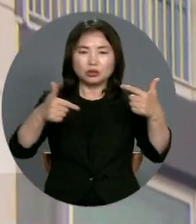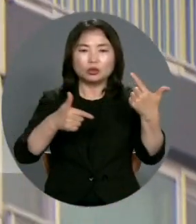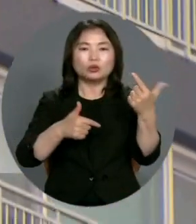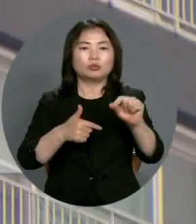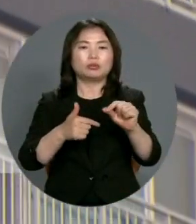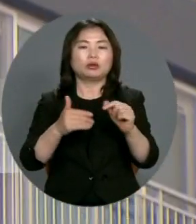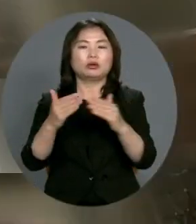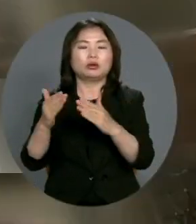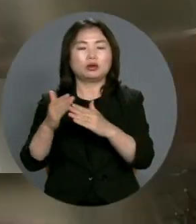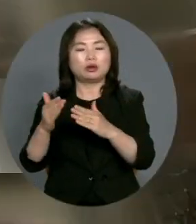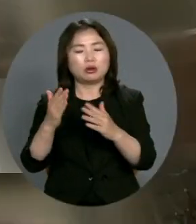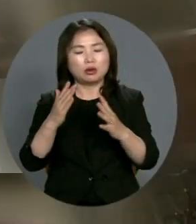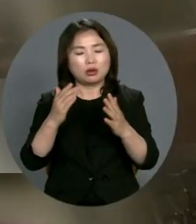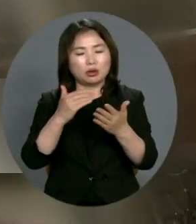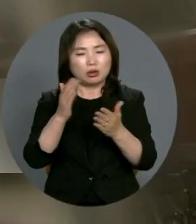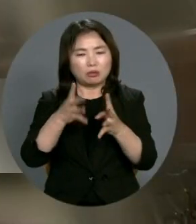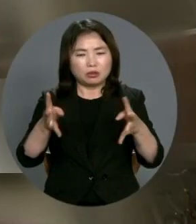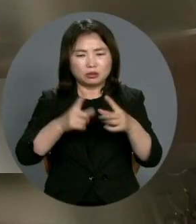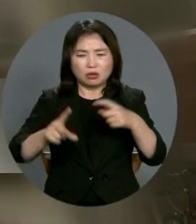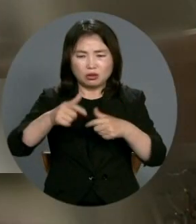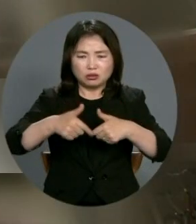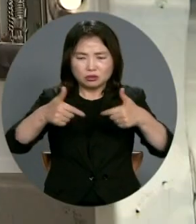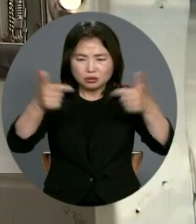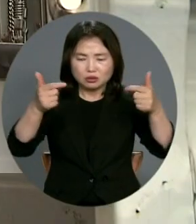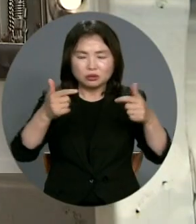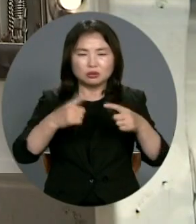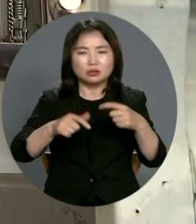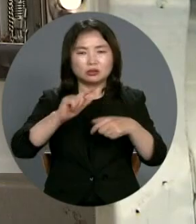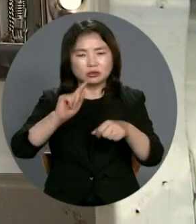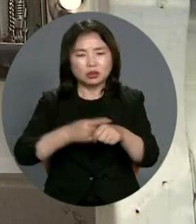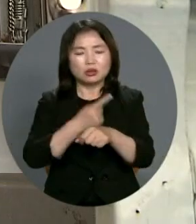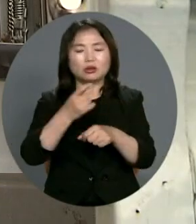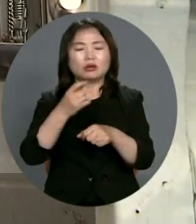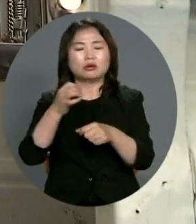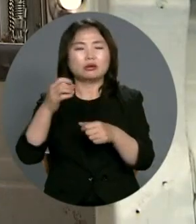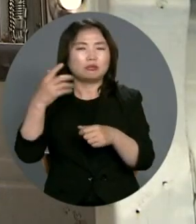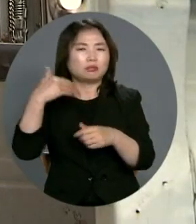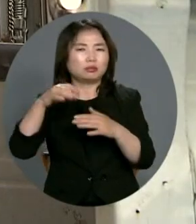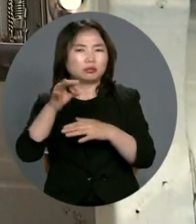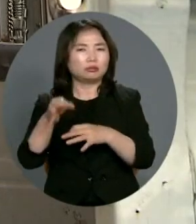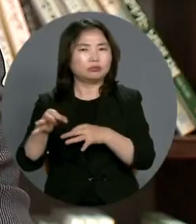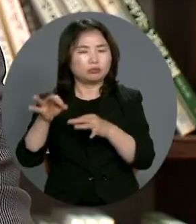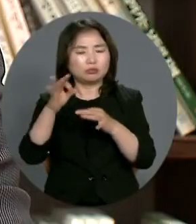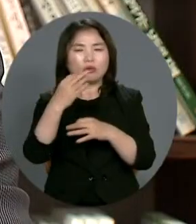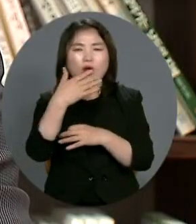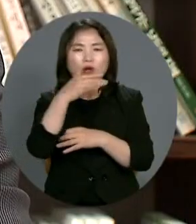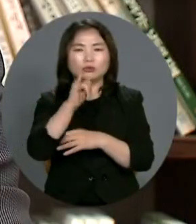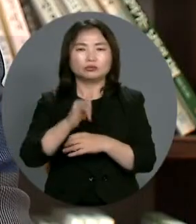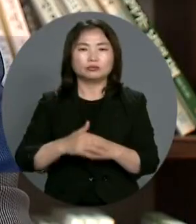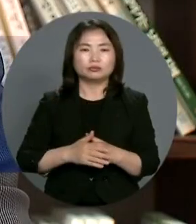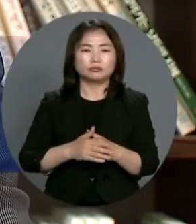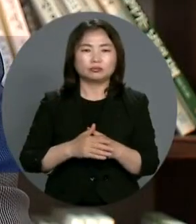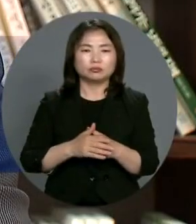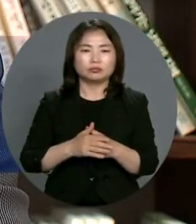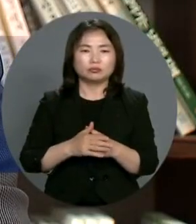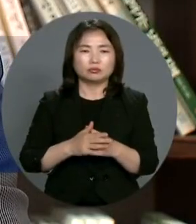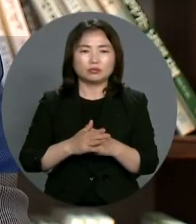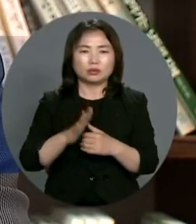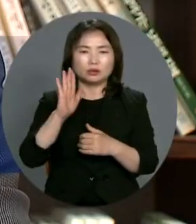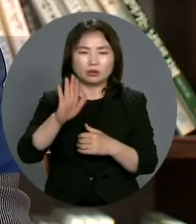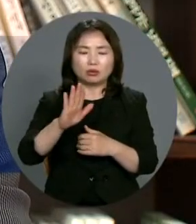약 6만 가구나 되는 공급과의 가격 상승 발목을 잡을 수 있기 때문입니다 장기적인 여건에서 보게